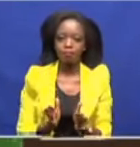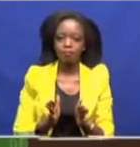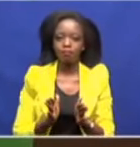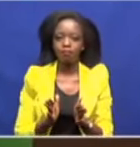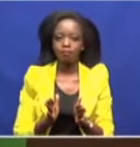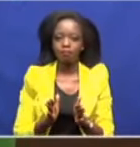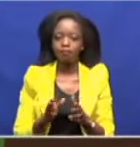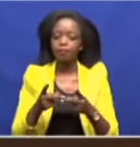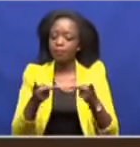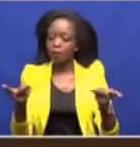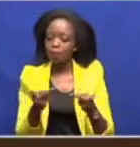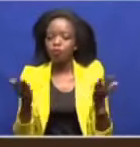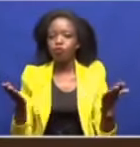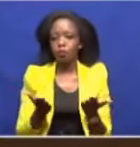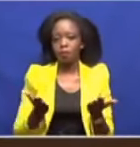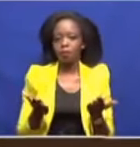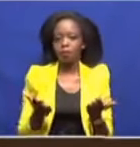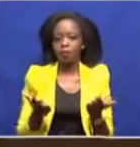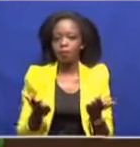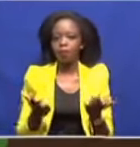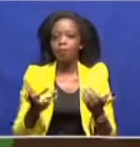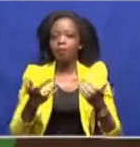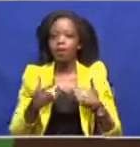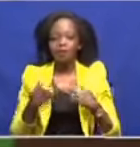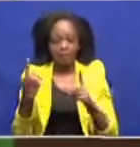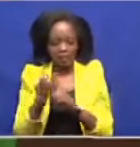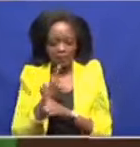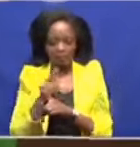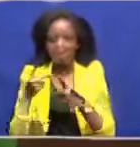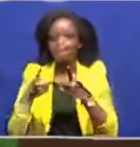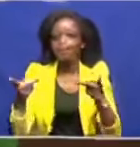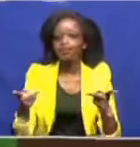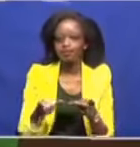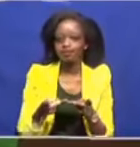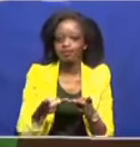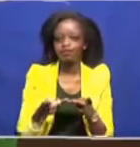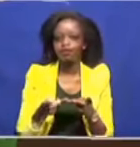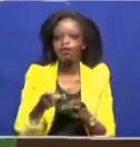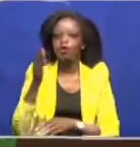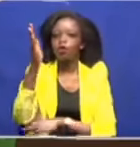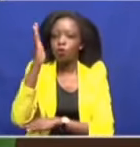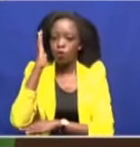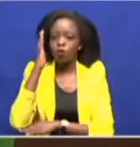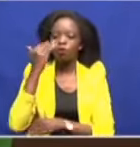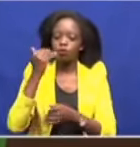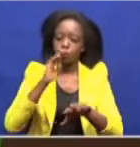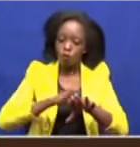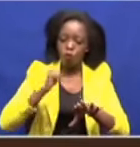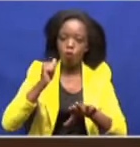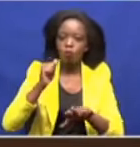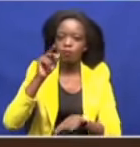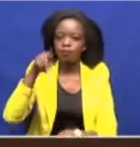Ni mahali ambapo palikuwa vile vile na hekalu nyingi, hata hekalu ya Mungu aliyeitwa